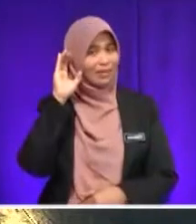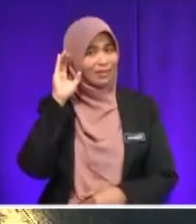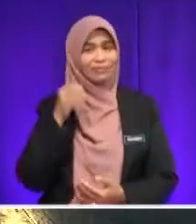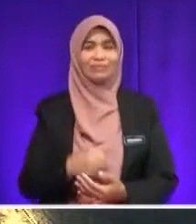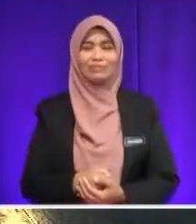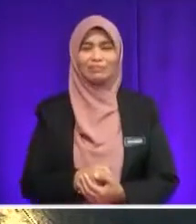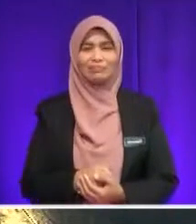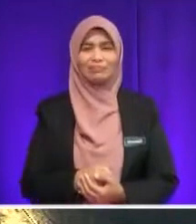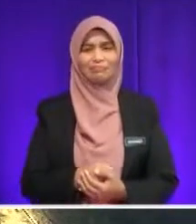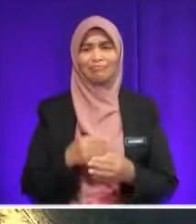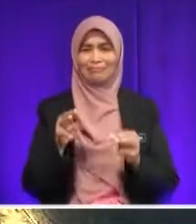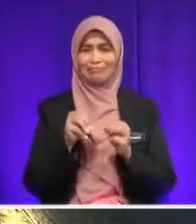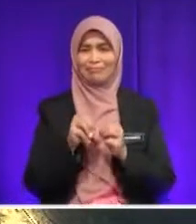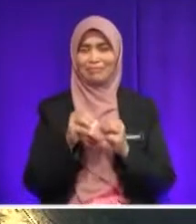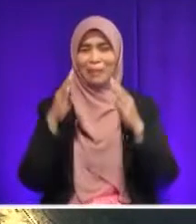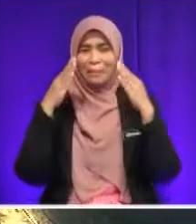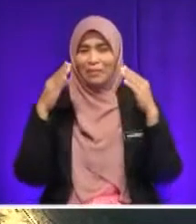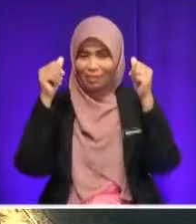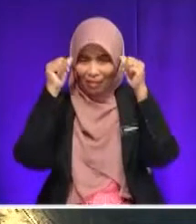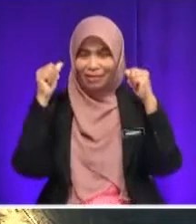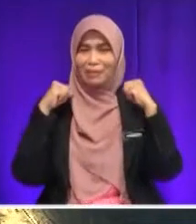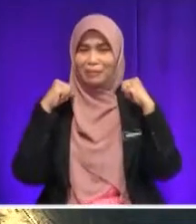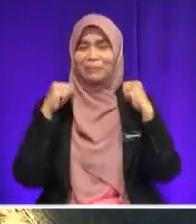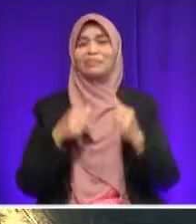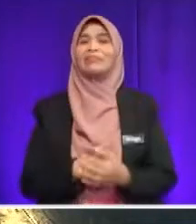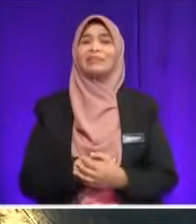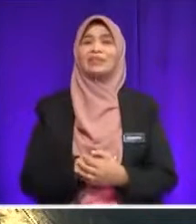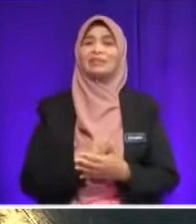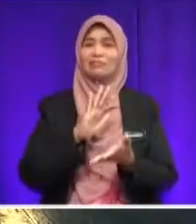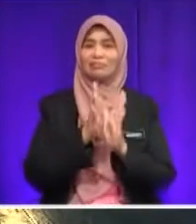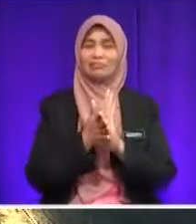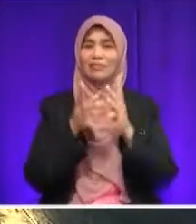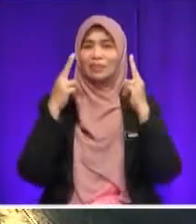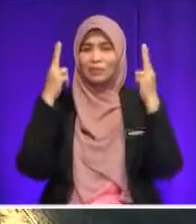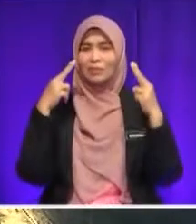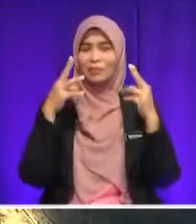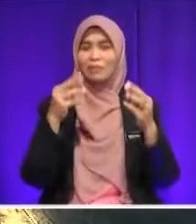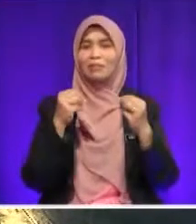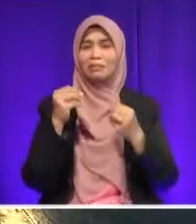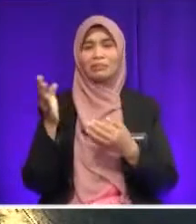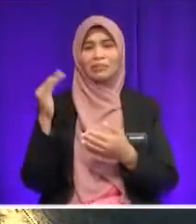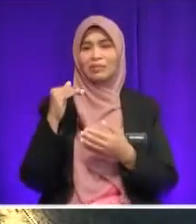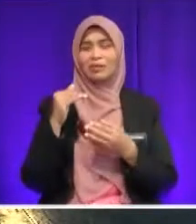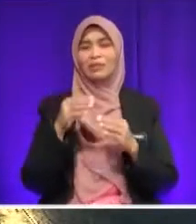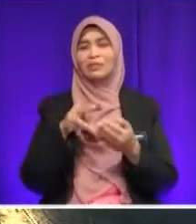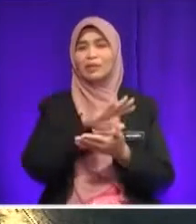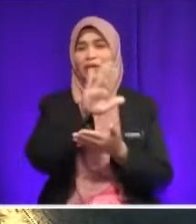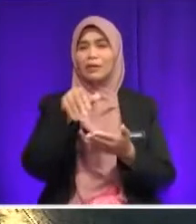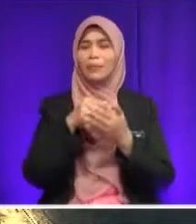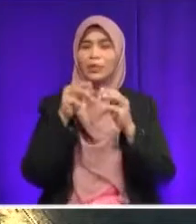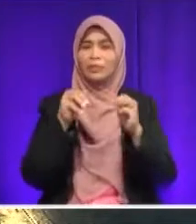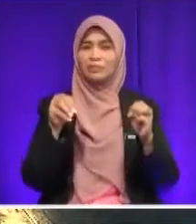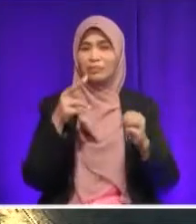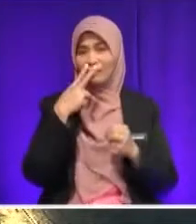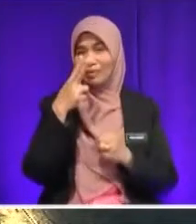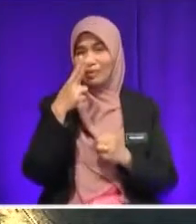masa bahasa Arabnya setelah Ia memang bahasa Arab mengajak semua untuk lihai kita jadi jual velg